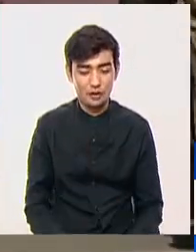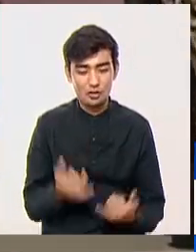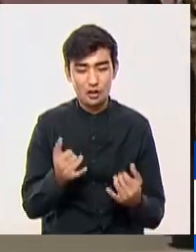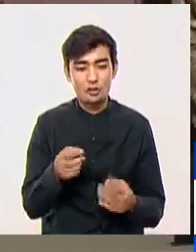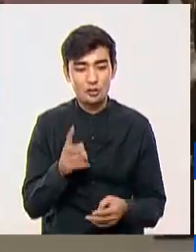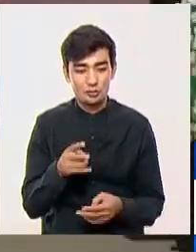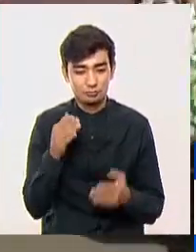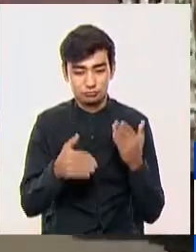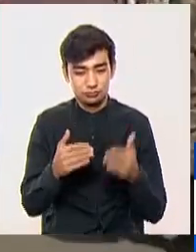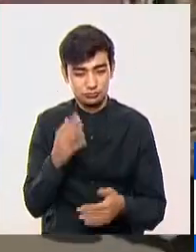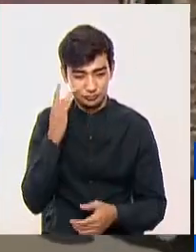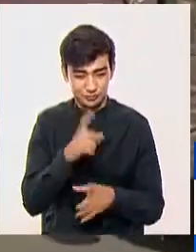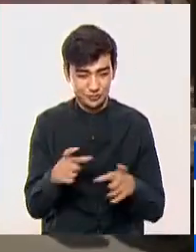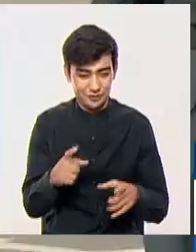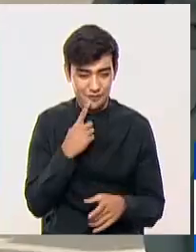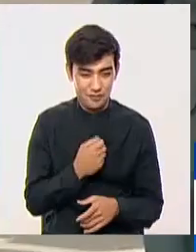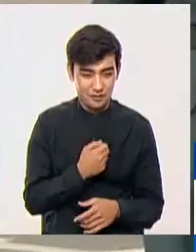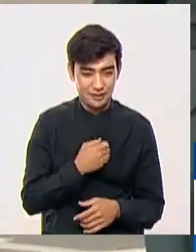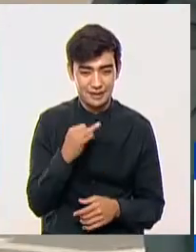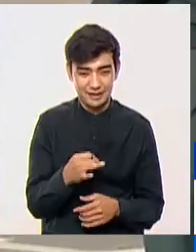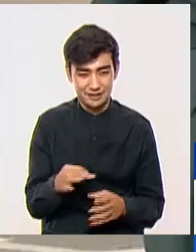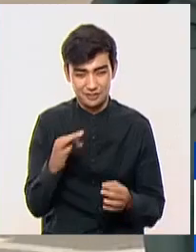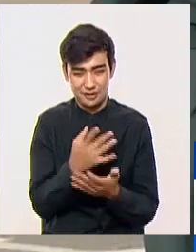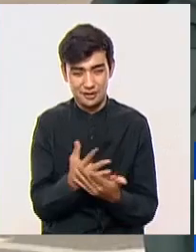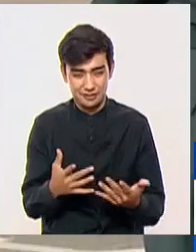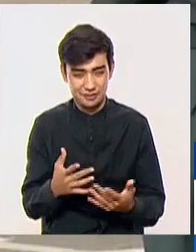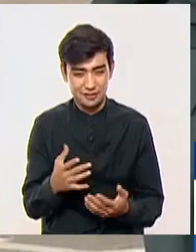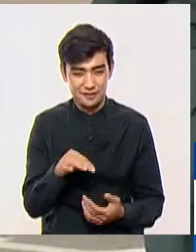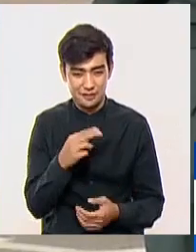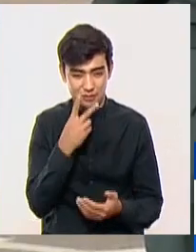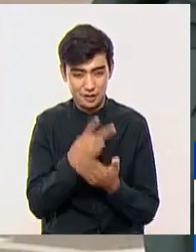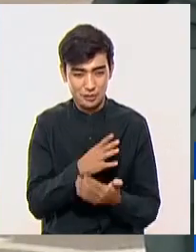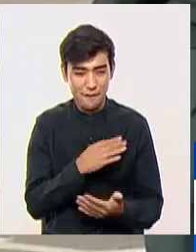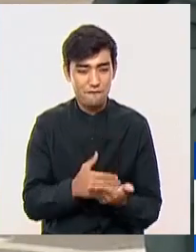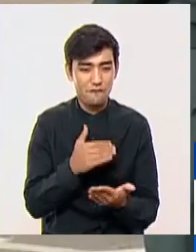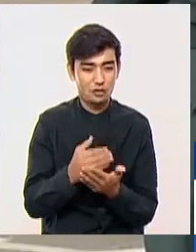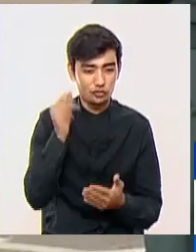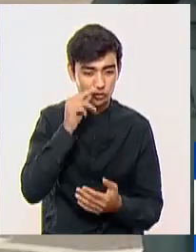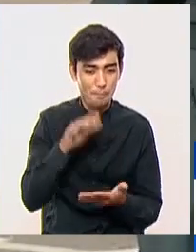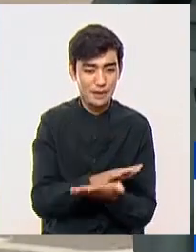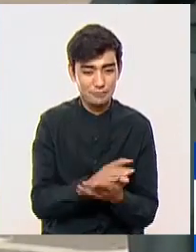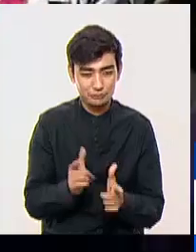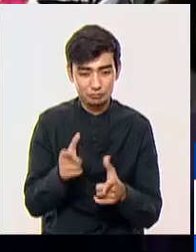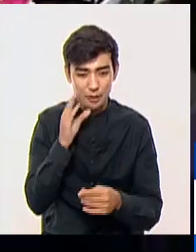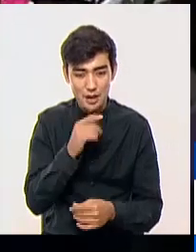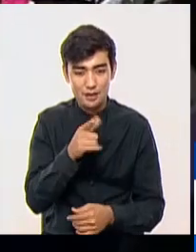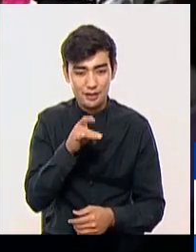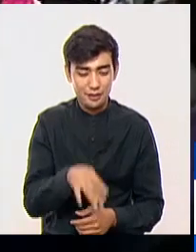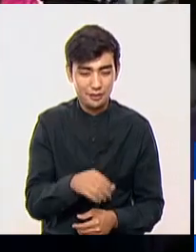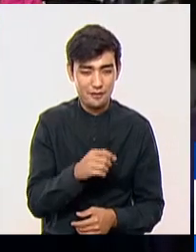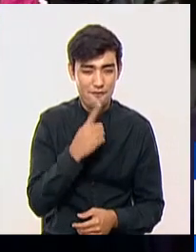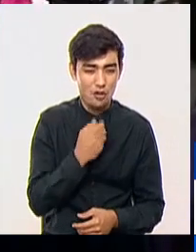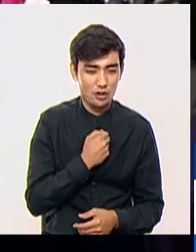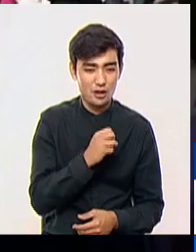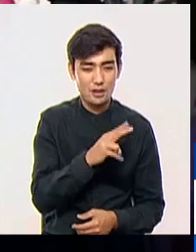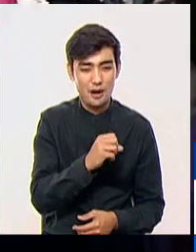әскери қызметке ынталандыру мақсатында жеңілдіктер ұсыну қарастырылып жатыр. Бұған сәйкес жоғарғы оқу орнына тегін оқуға түсу, грант негізінде әскери кафедра мен